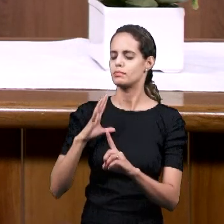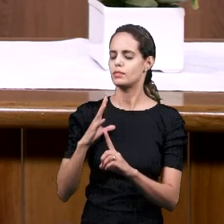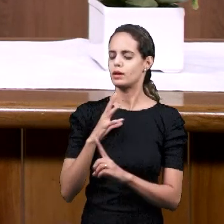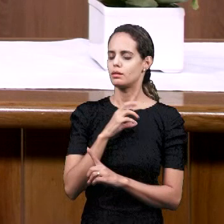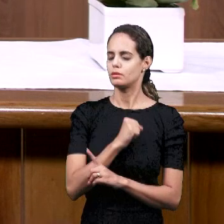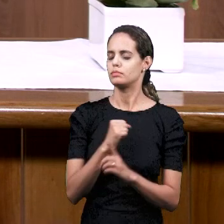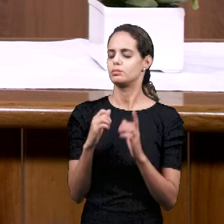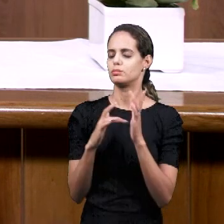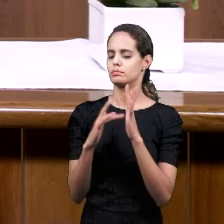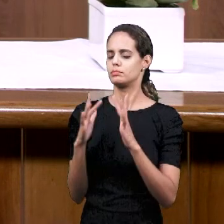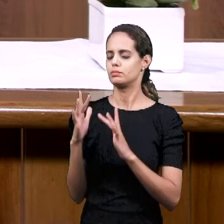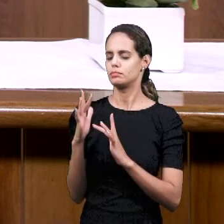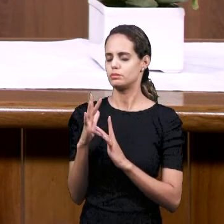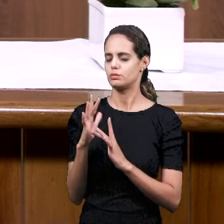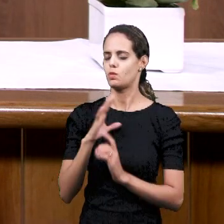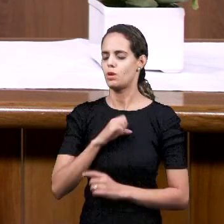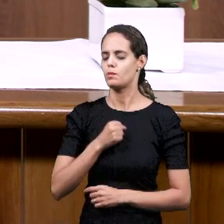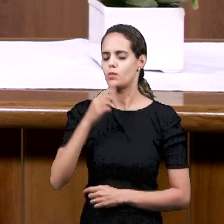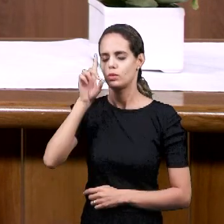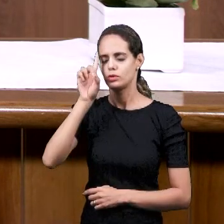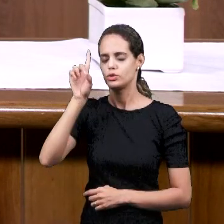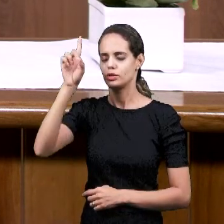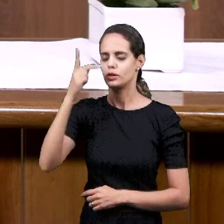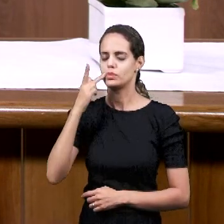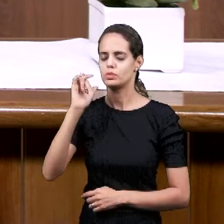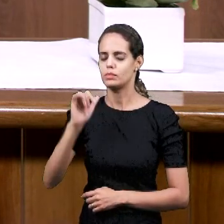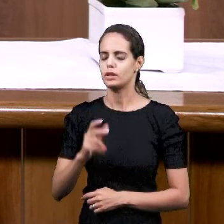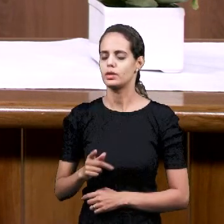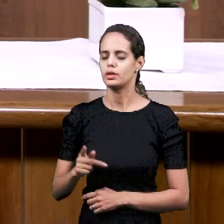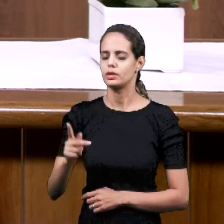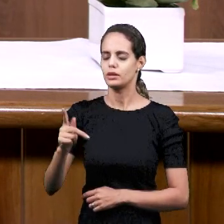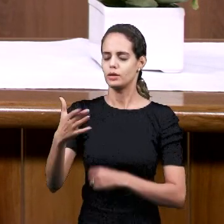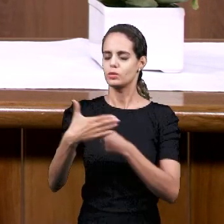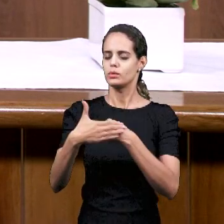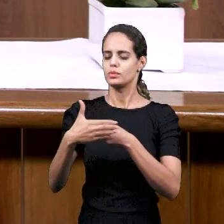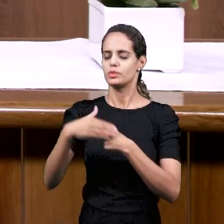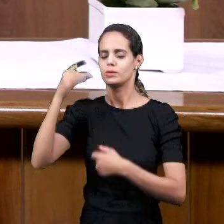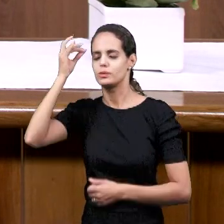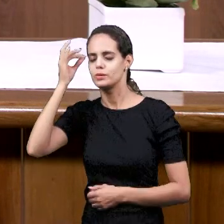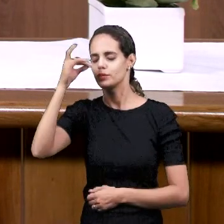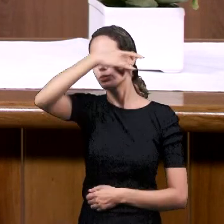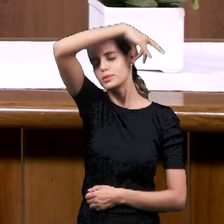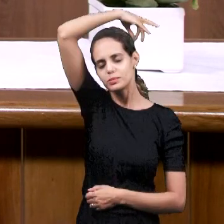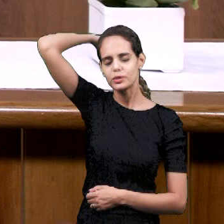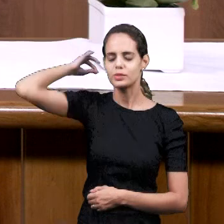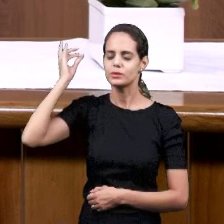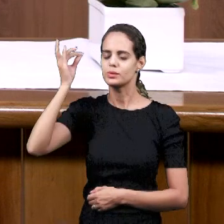l'amour de Dieu, notre Père éternel, les douces, saintes et éternelles consolations du Saint-Esprit